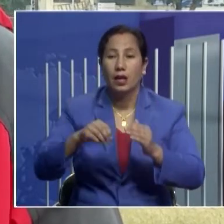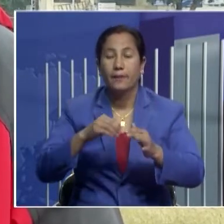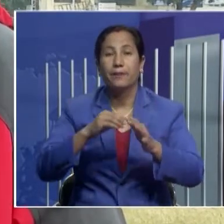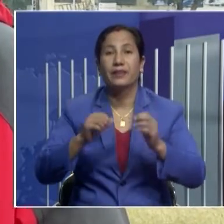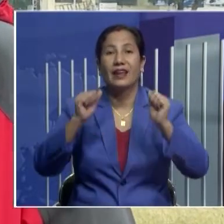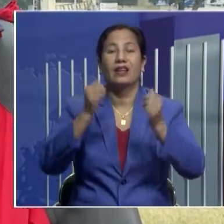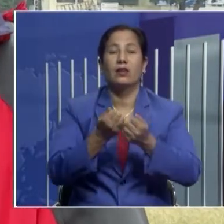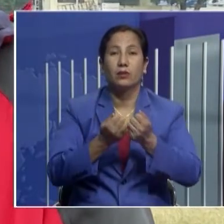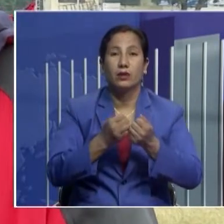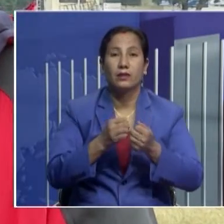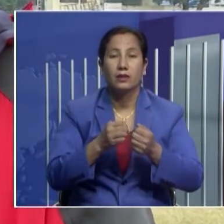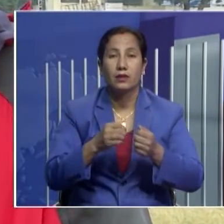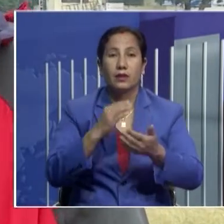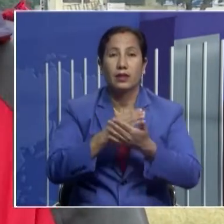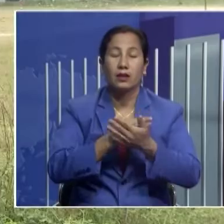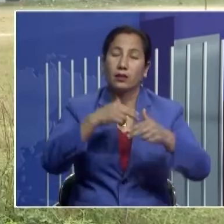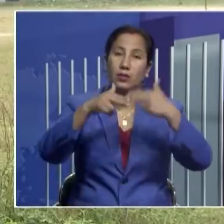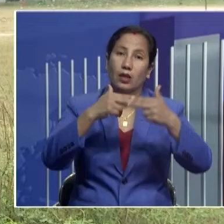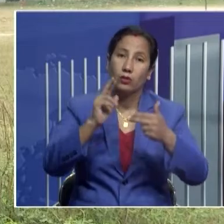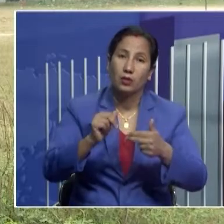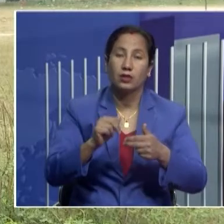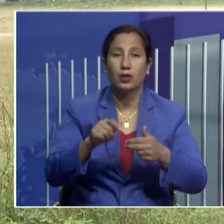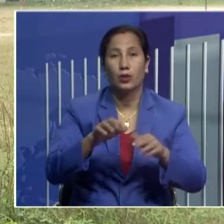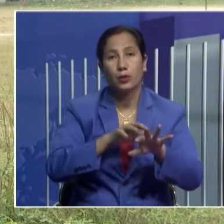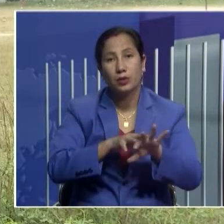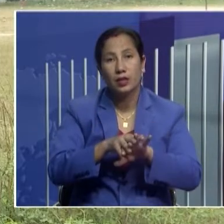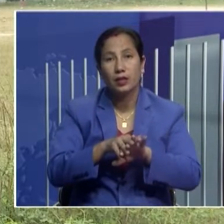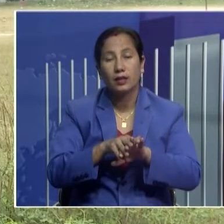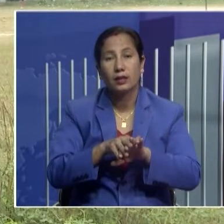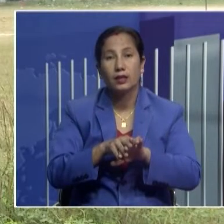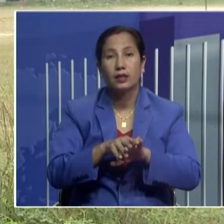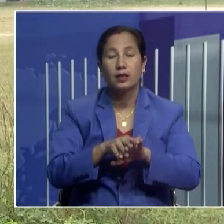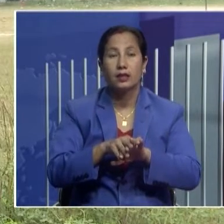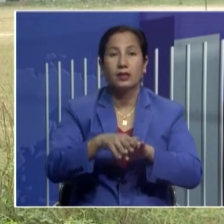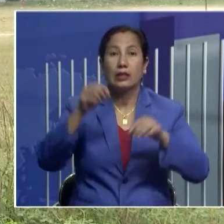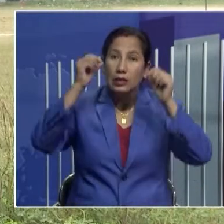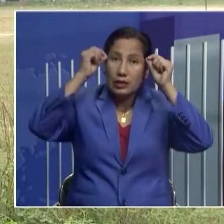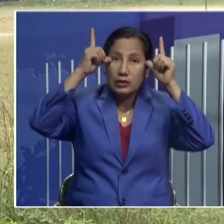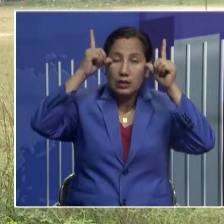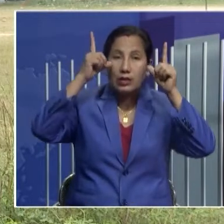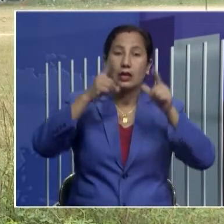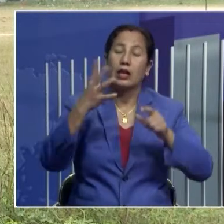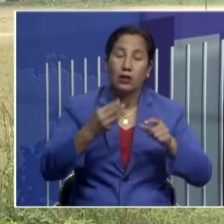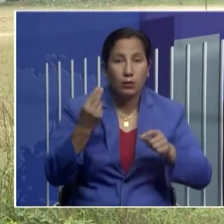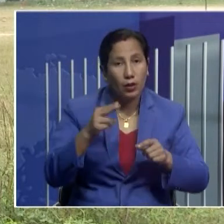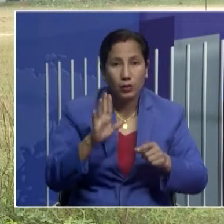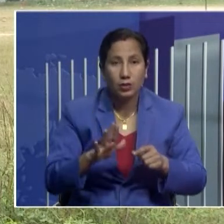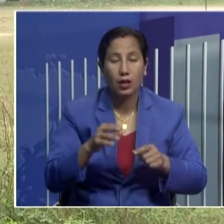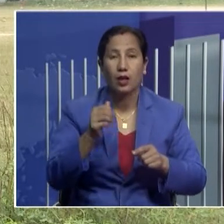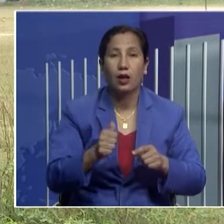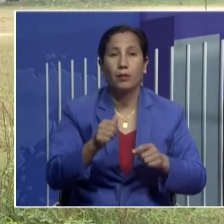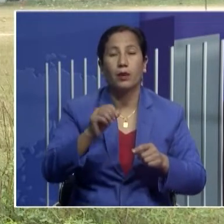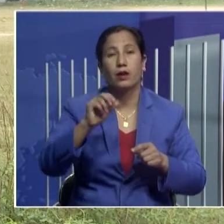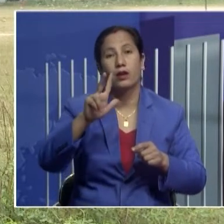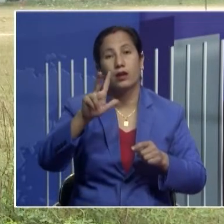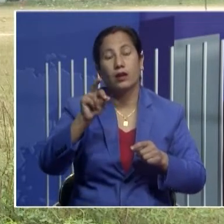सञ्जालको दुरुपयोगबाट बचाउने त्यस्ता किसिमका कार्यक्रमहरू चलाउनु पऱ्यो। यो धेरै चाहिँ के अरे चितवन अभिवृद्धि गर्दाखेरि धेरै न्यूनीकरण भएको छ। अब